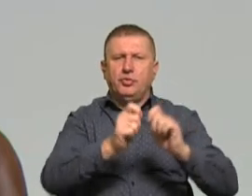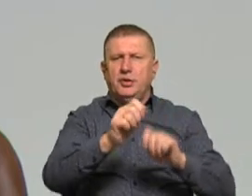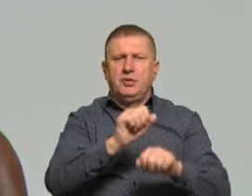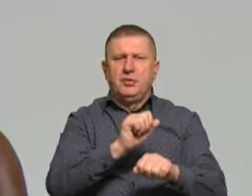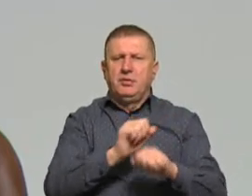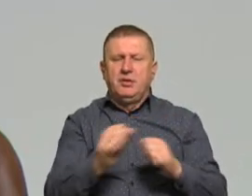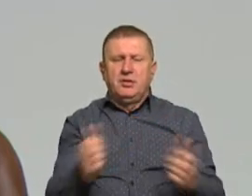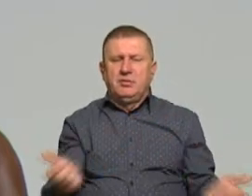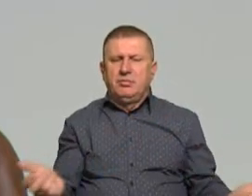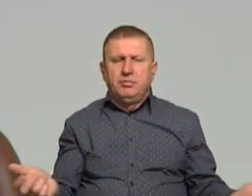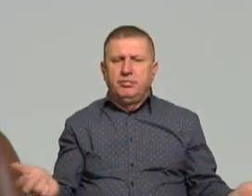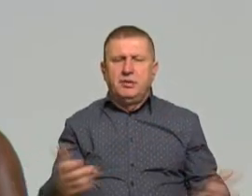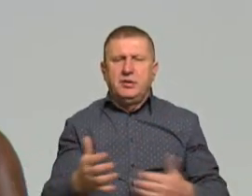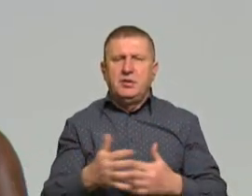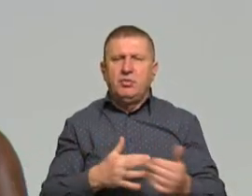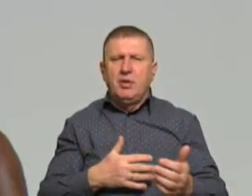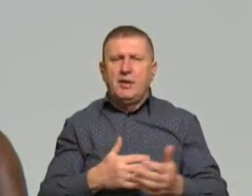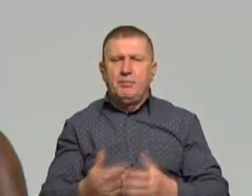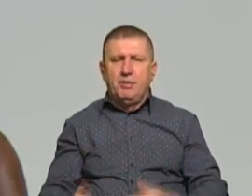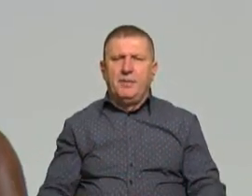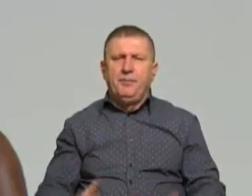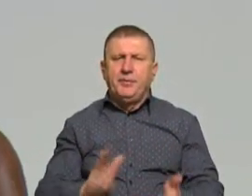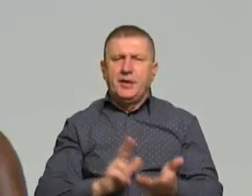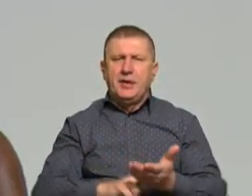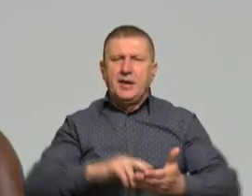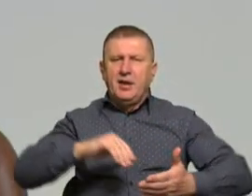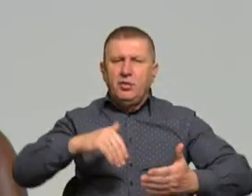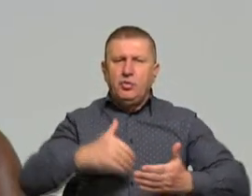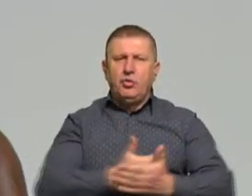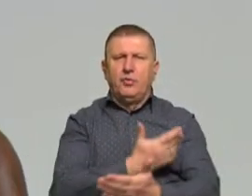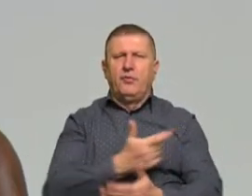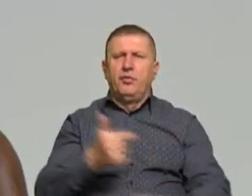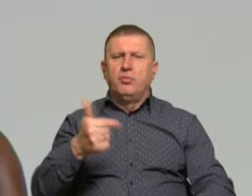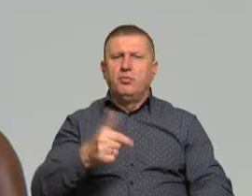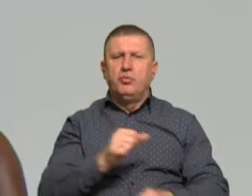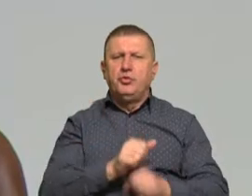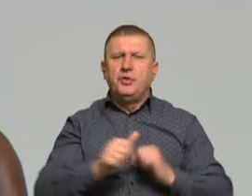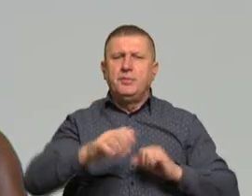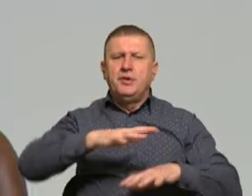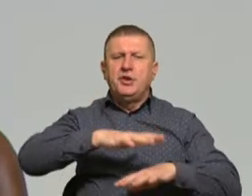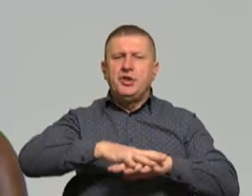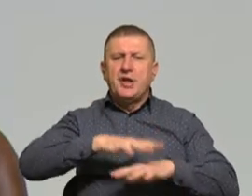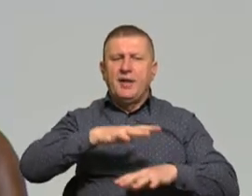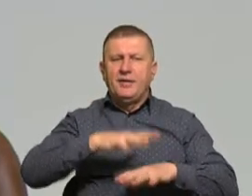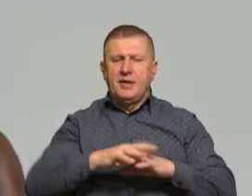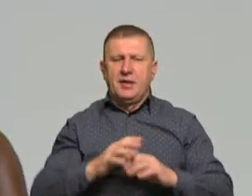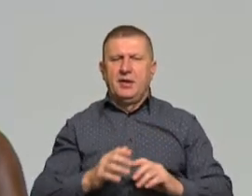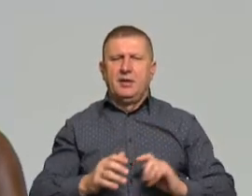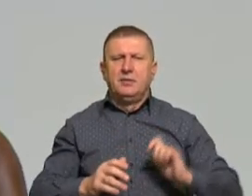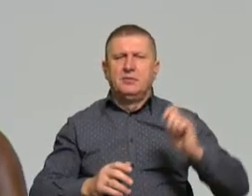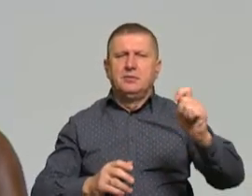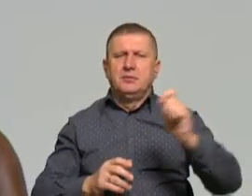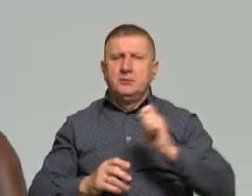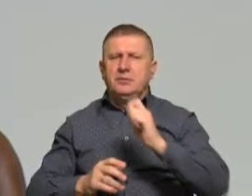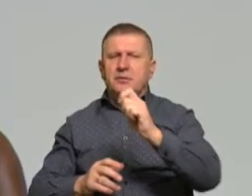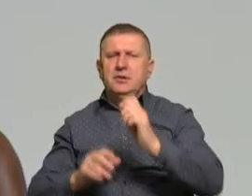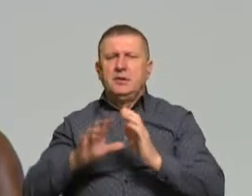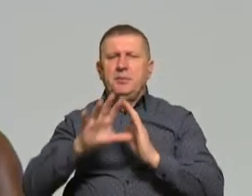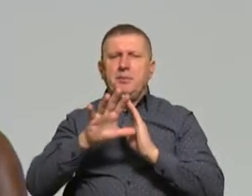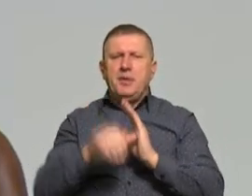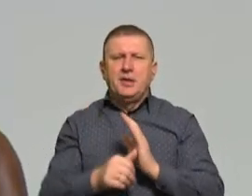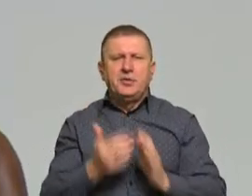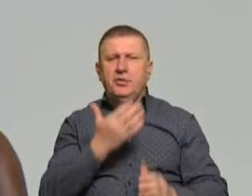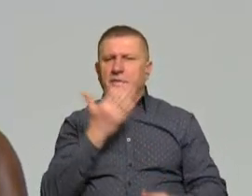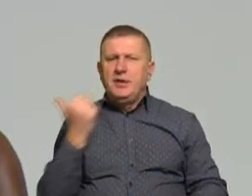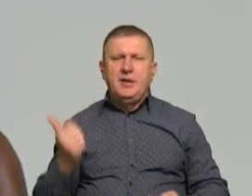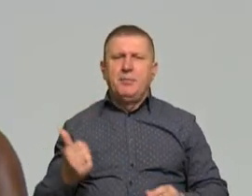Stworzymy siatkę połączeń na nowo. Ponieważ ta nie spełnia swojej funkcji, miasto zurbanizowało się w sposób no,